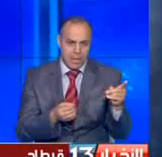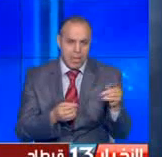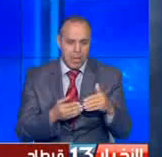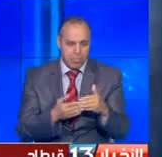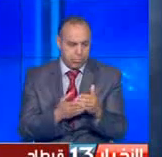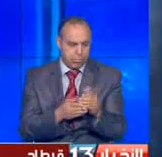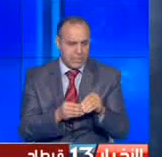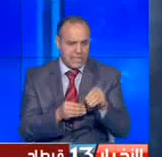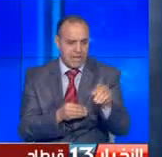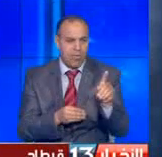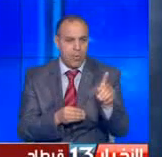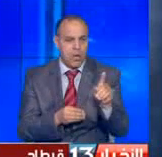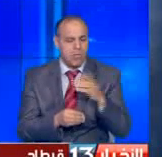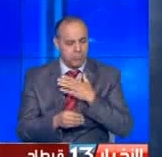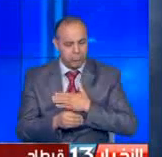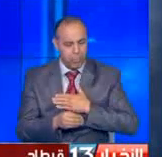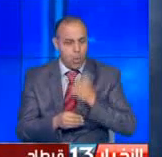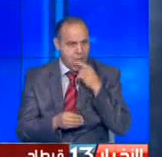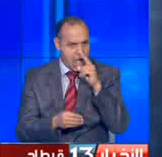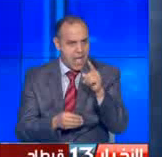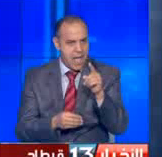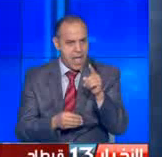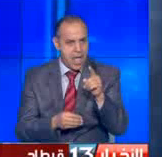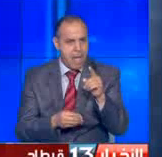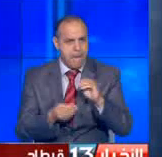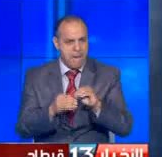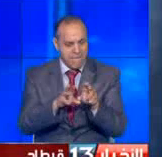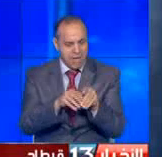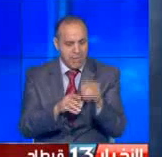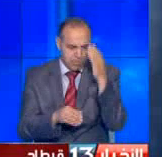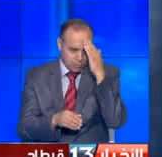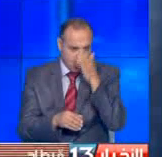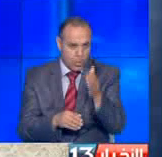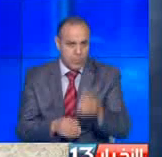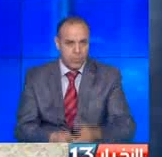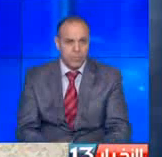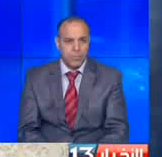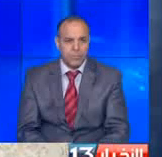الاستئناف اطمان كذلك على احوال واسرتها